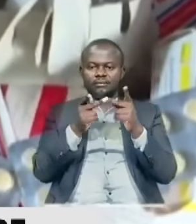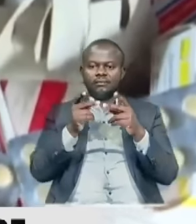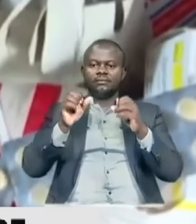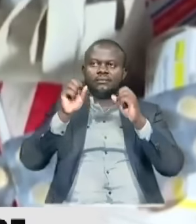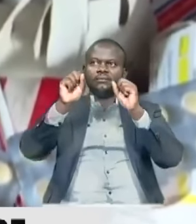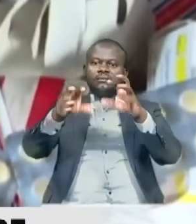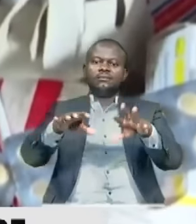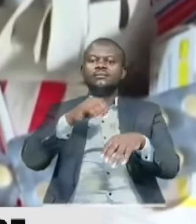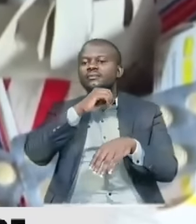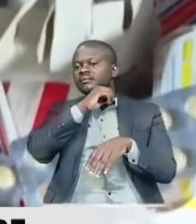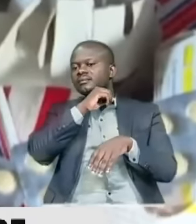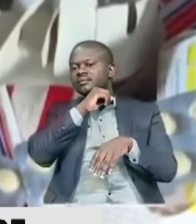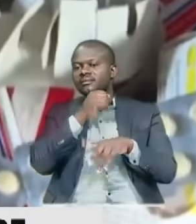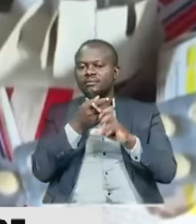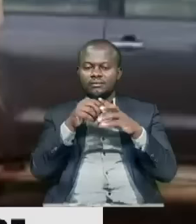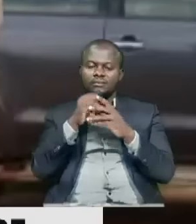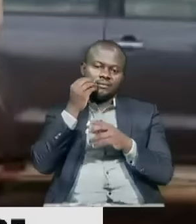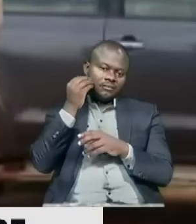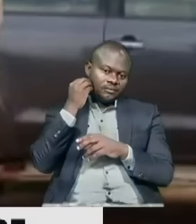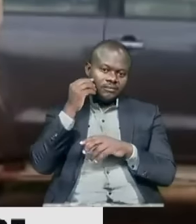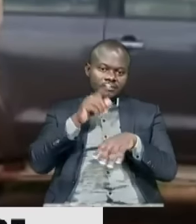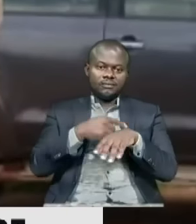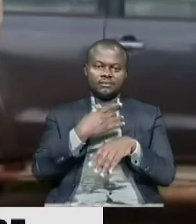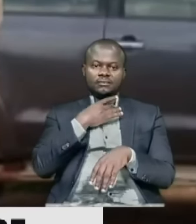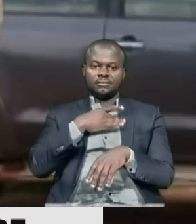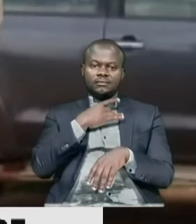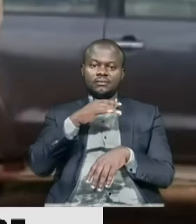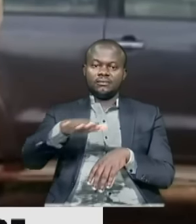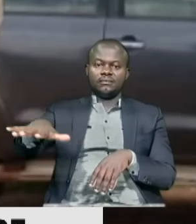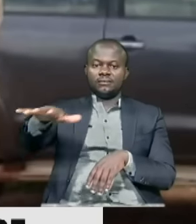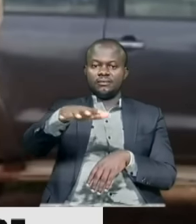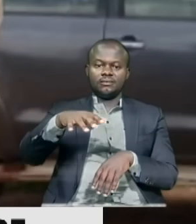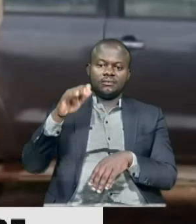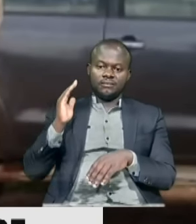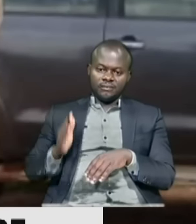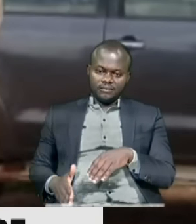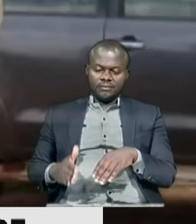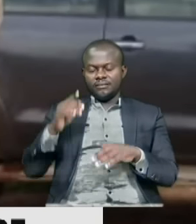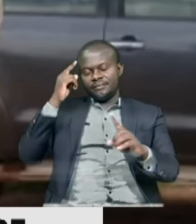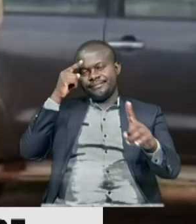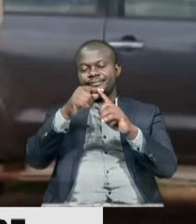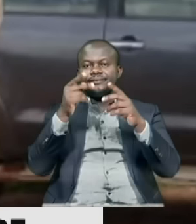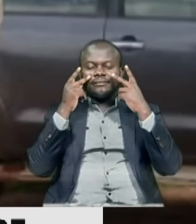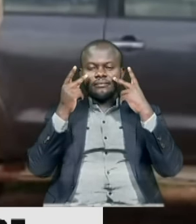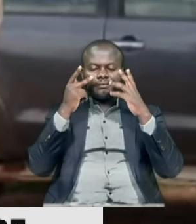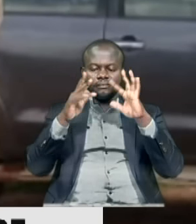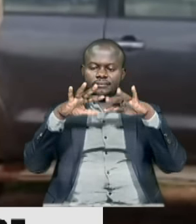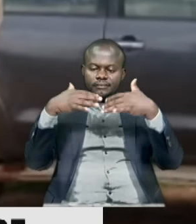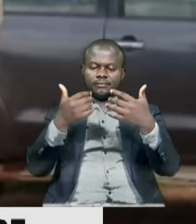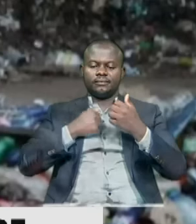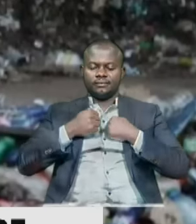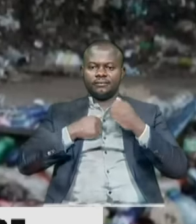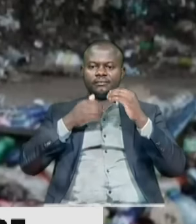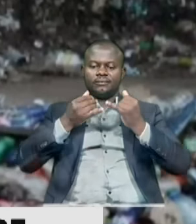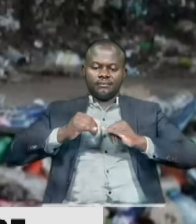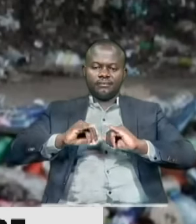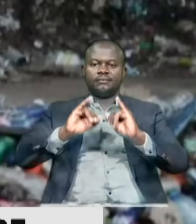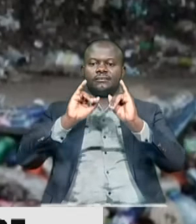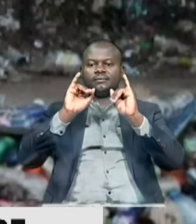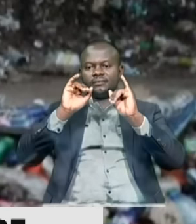imiti ivanwa mu ngo. Ubwo basuraga ikimoteri cyahuye hagamije kureba uburyo u Rwanda rushyira mu